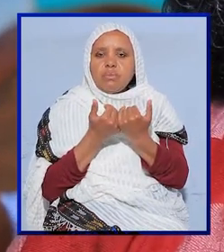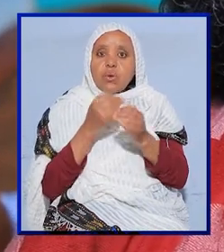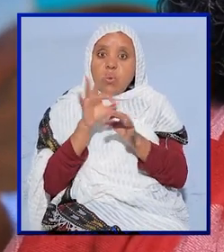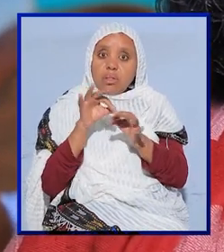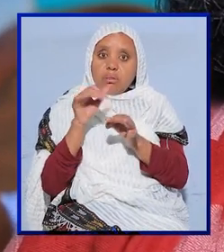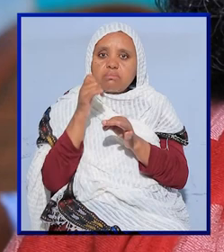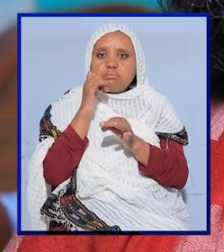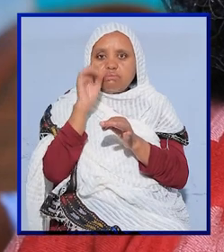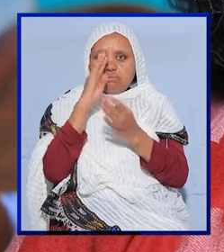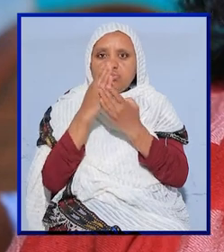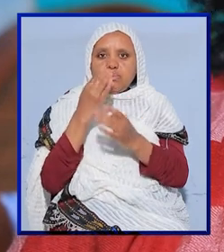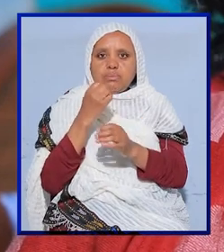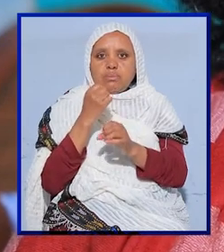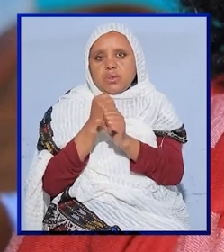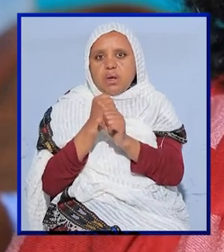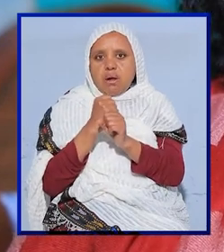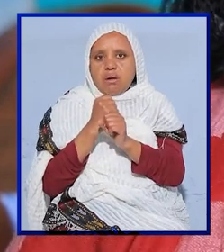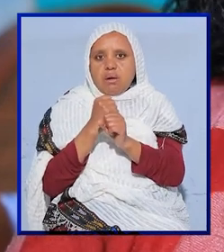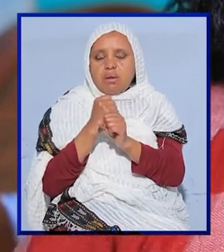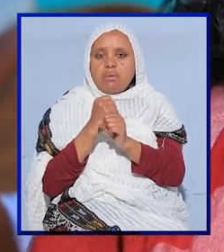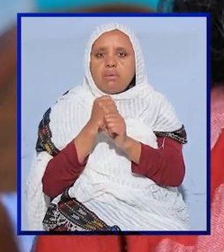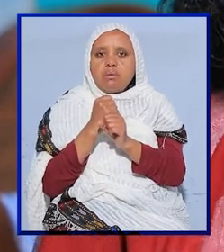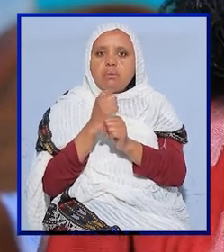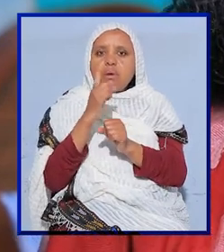ይሰራል። እኔ ልጅ ወጥ ይሰራል።